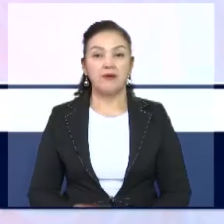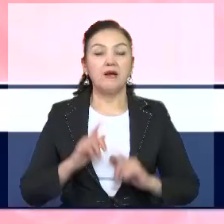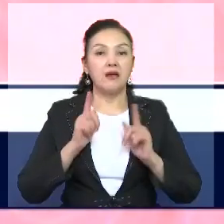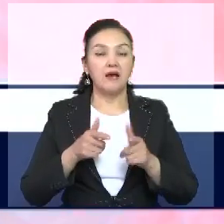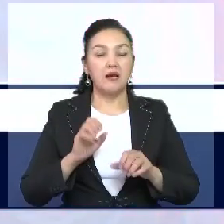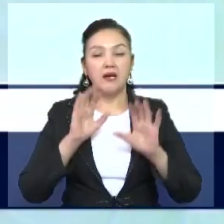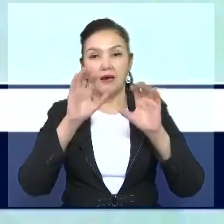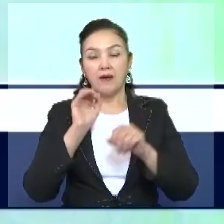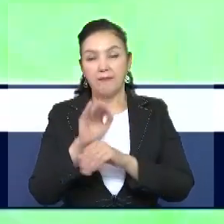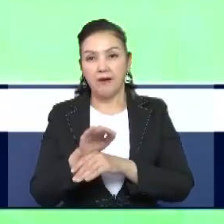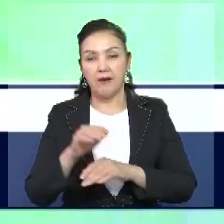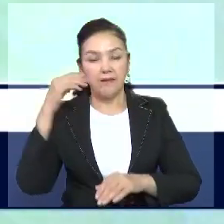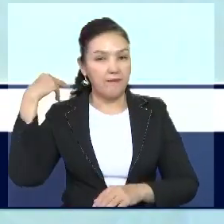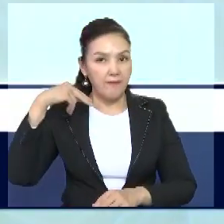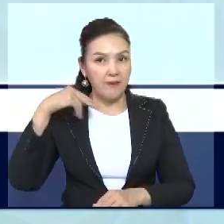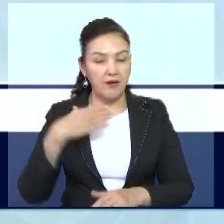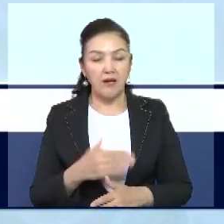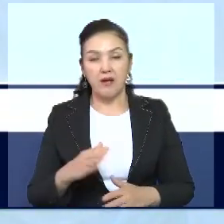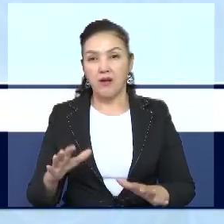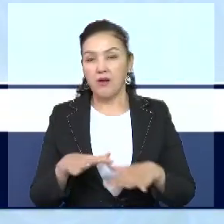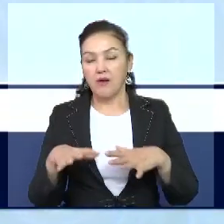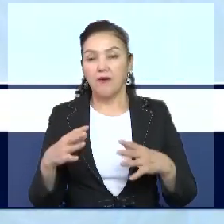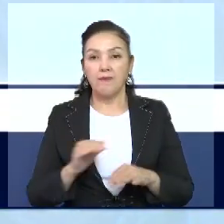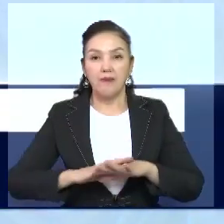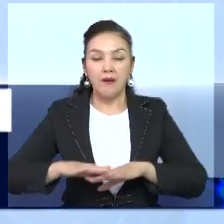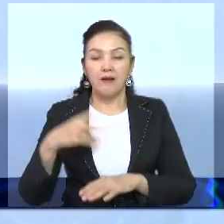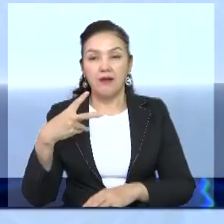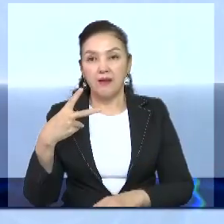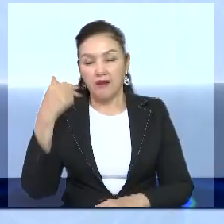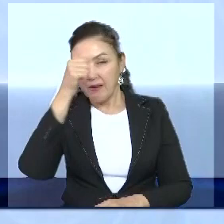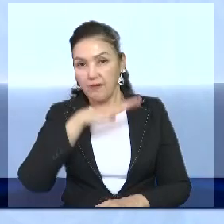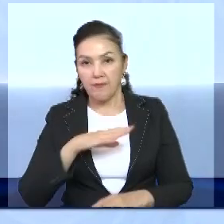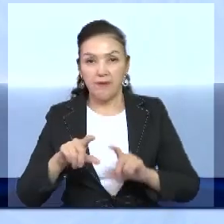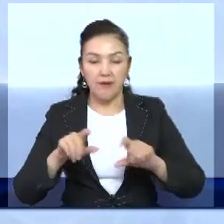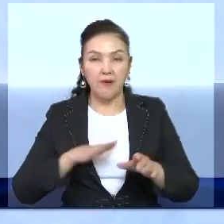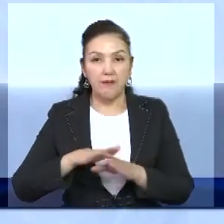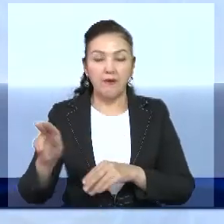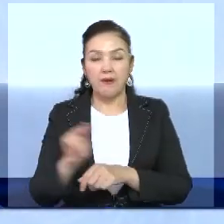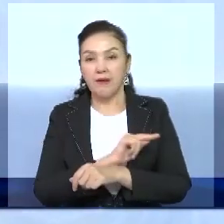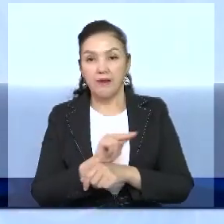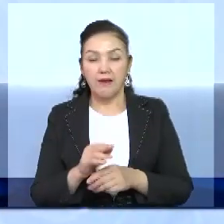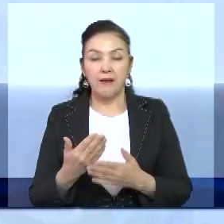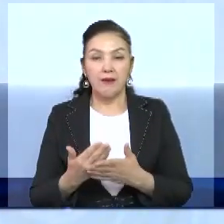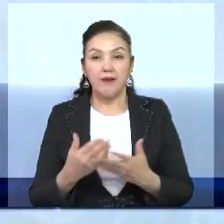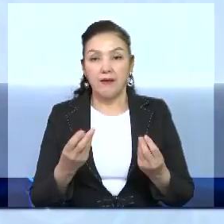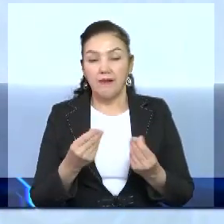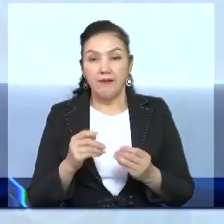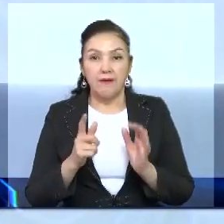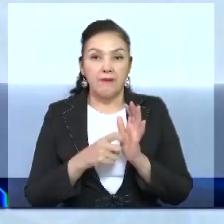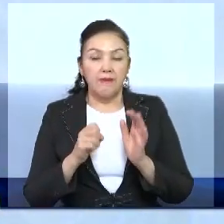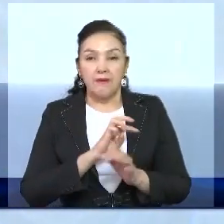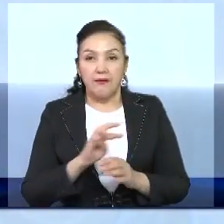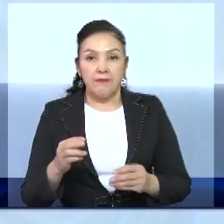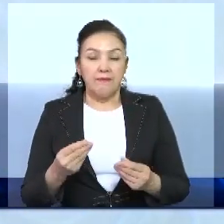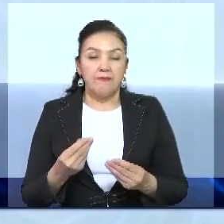Согласно поручению президента о поддержке уязвимых слоев населения, в 2022 году это здание было полностью отремонтировано на сумму более 700